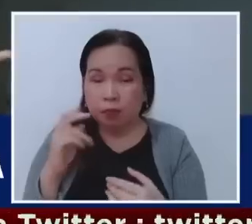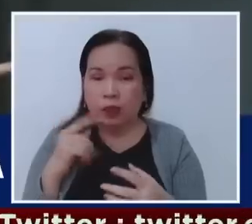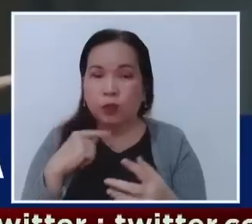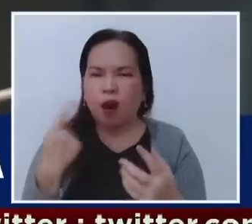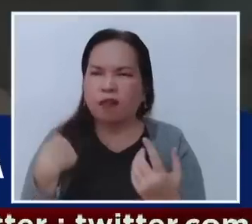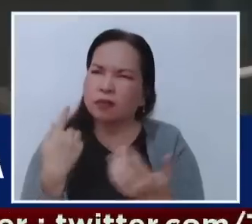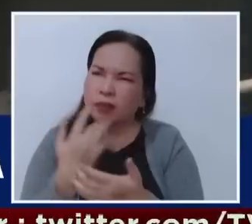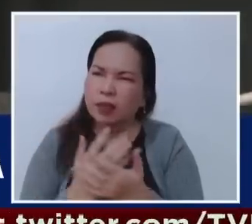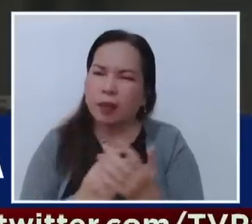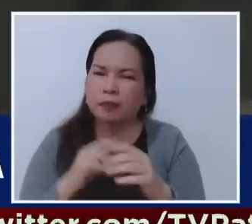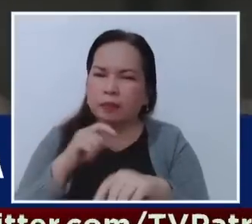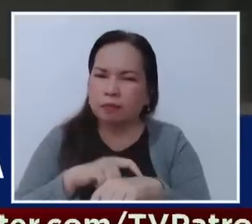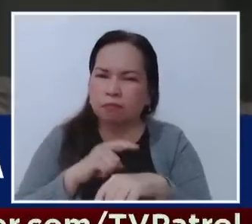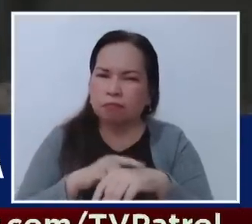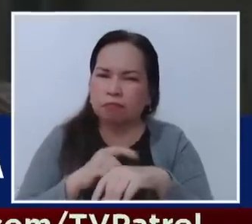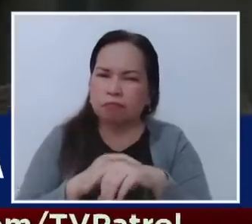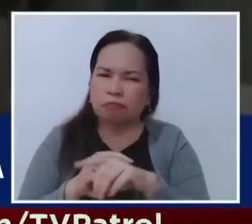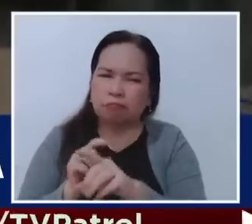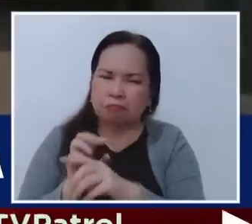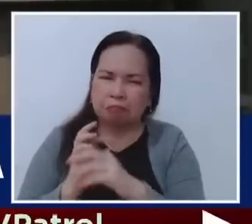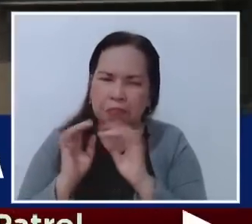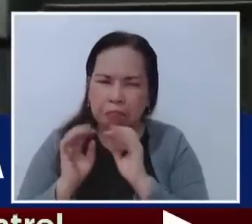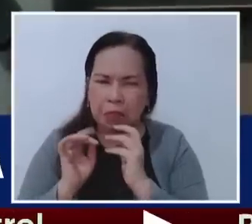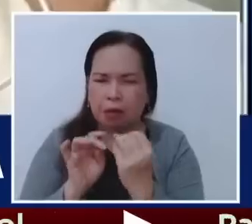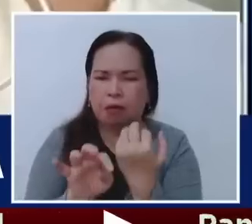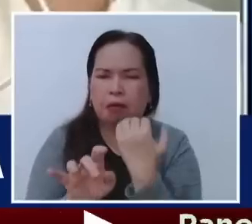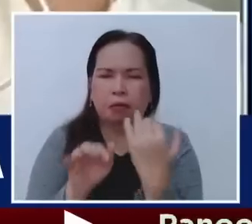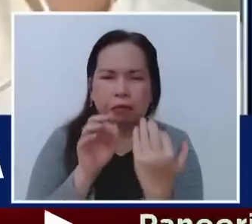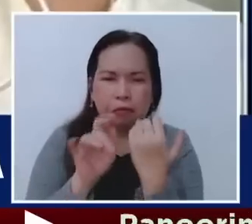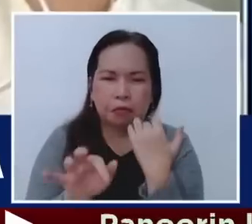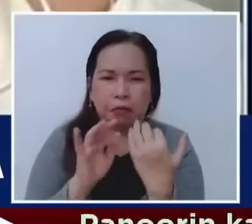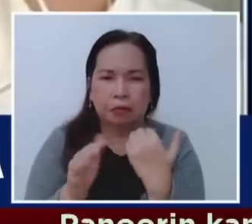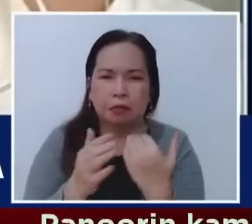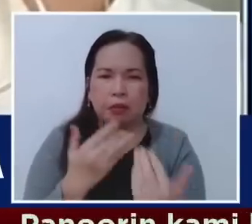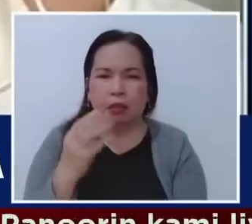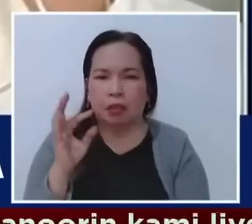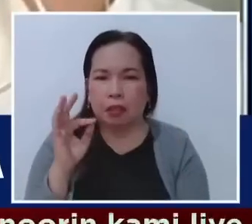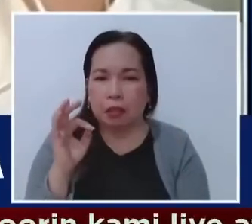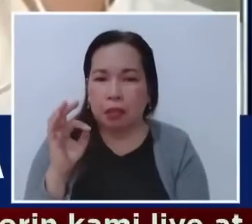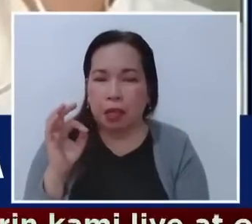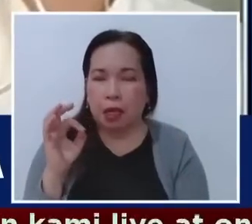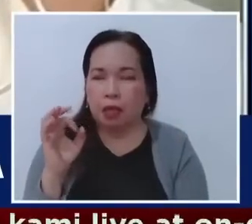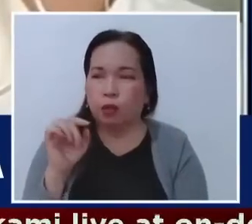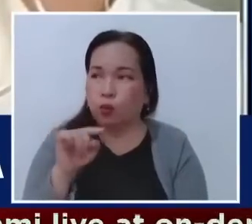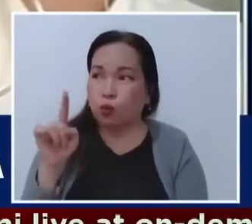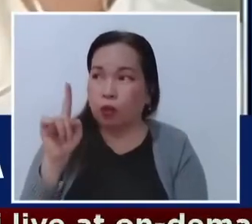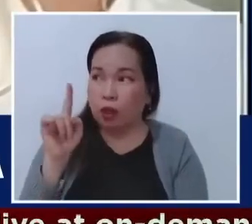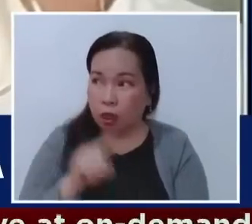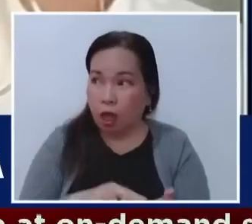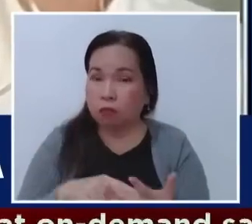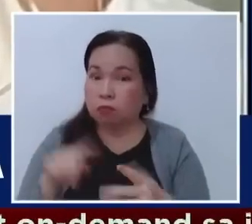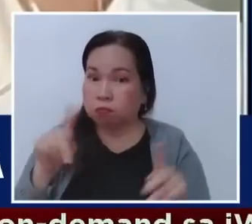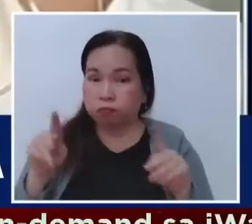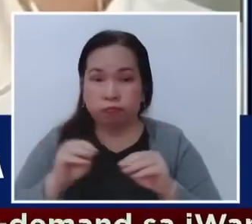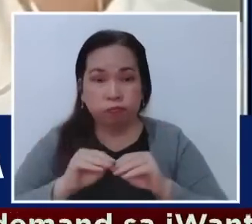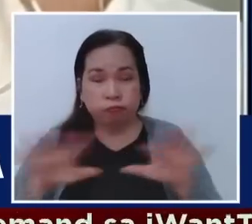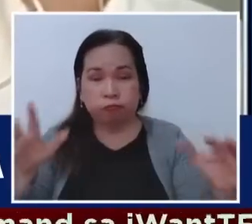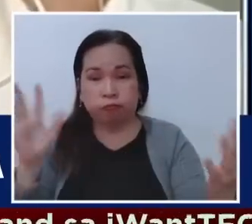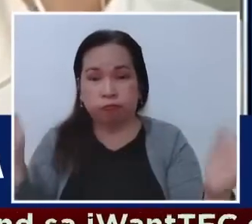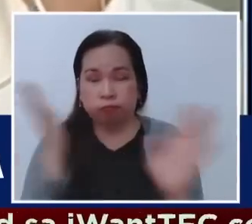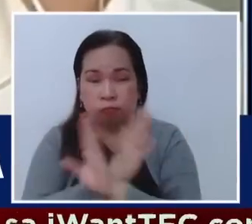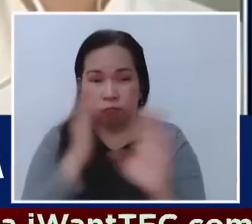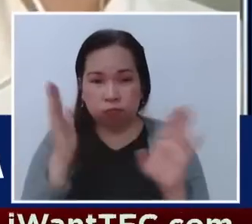talaga. Nagde-deploy po kami ng 900 to 1,000 traffic enforcers kada shift para iwasan ang mga traffic